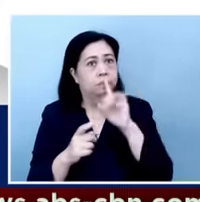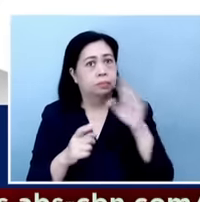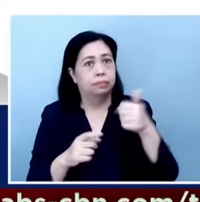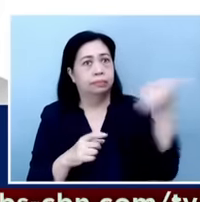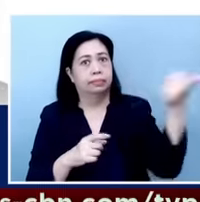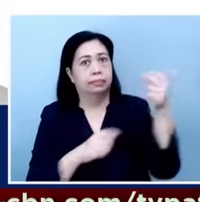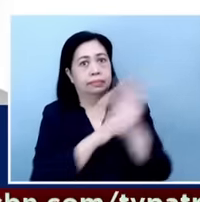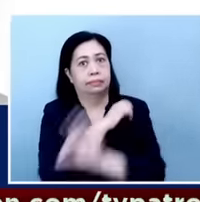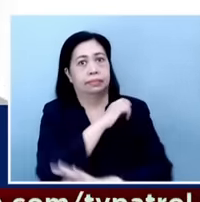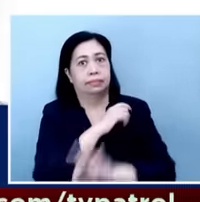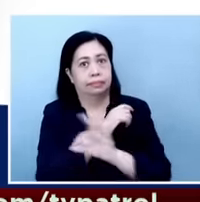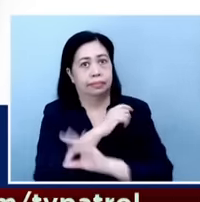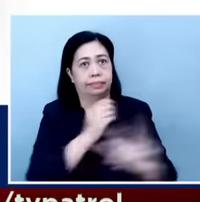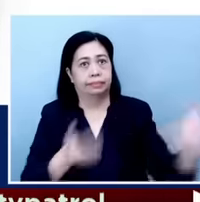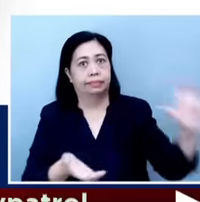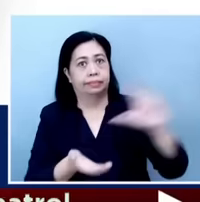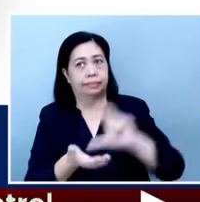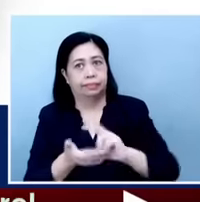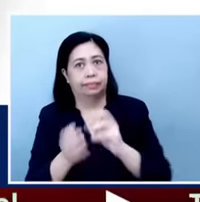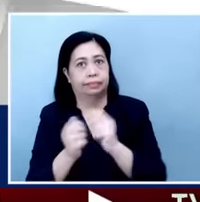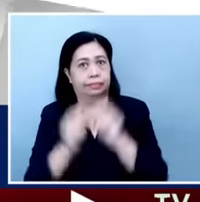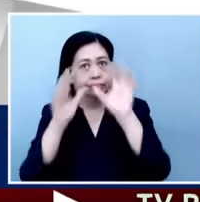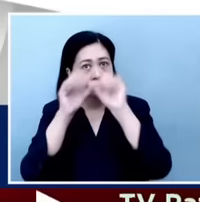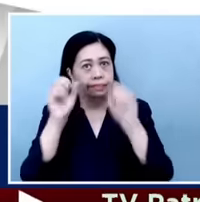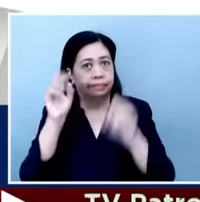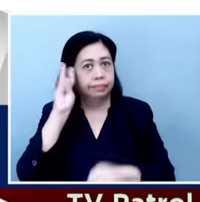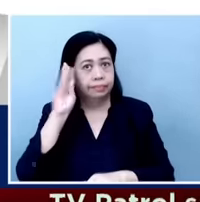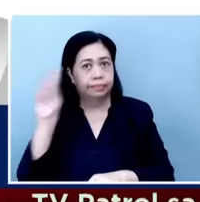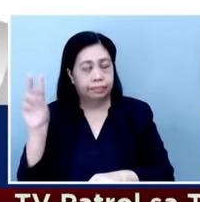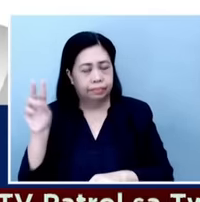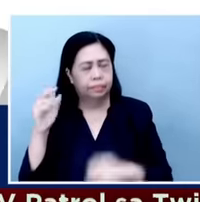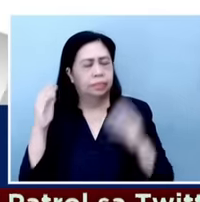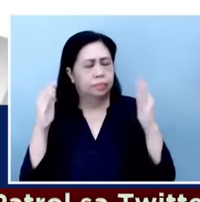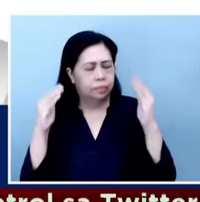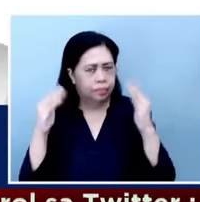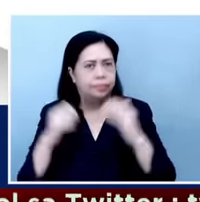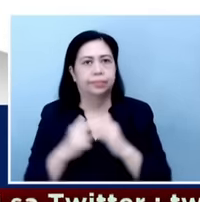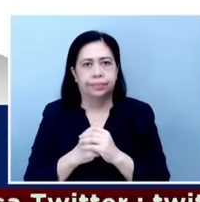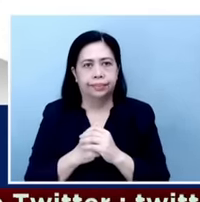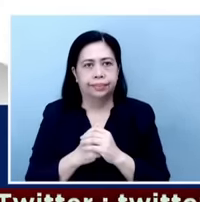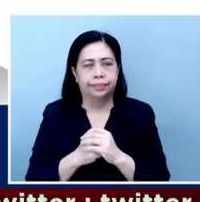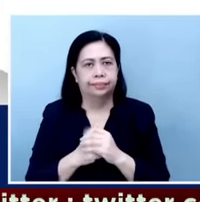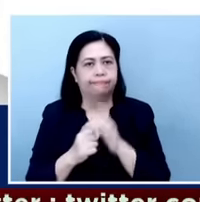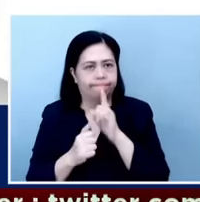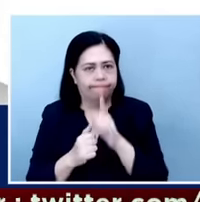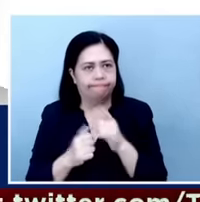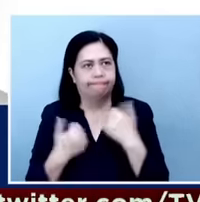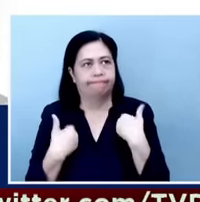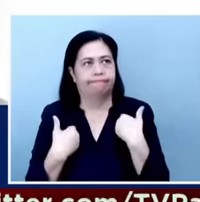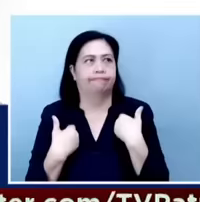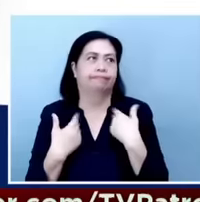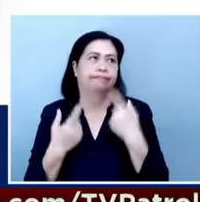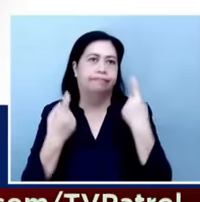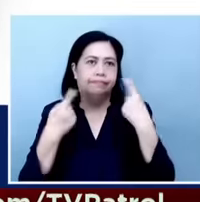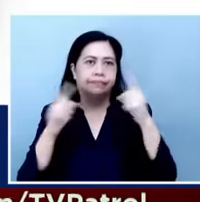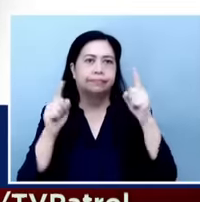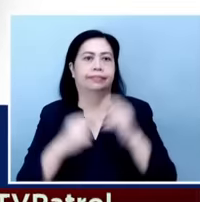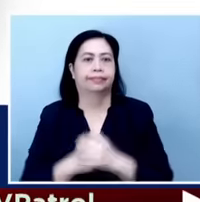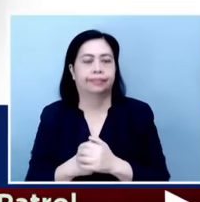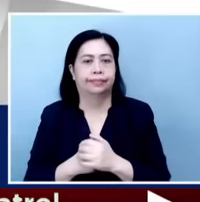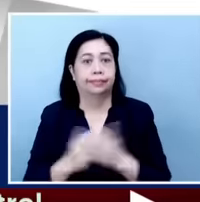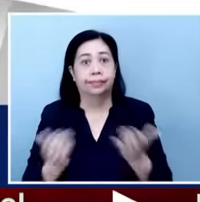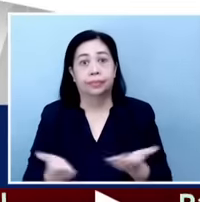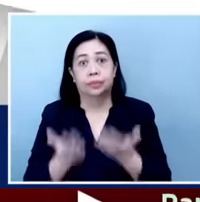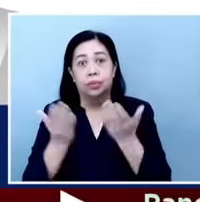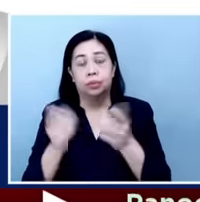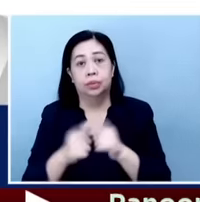mga foreign investors kay Presidente, ating Pangulong Bongbong Marcos Jr., sana po magkaroon na ito ng realisasyon. Isinusulong din